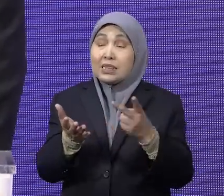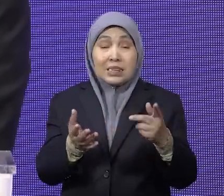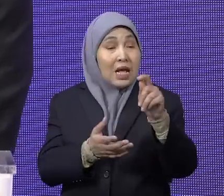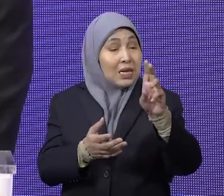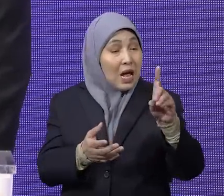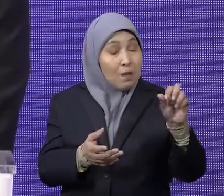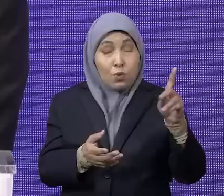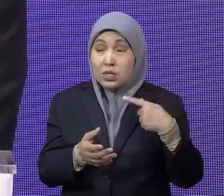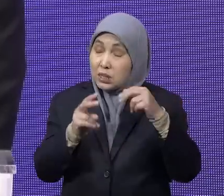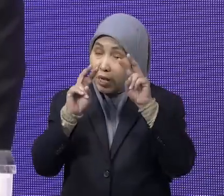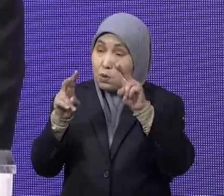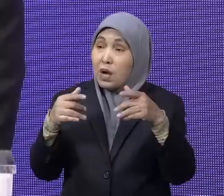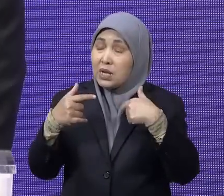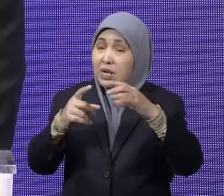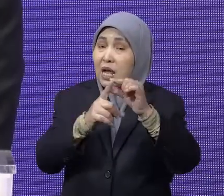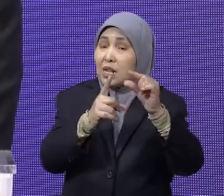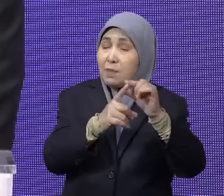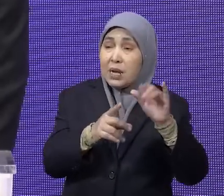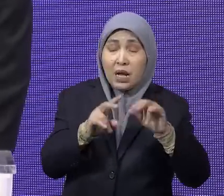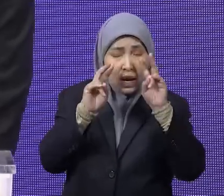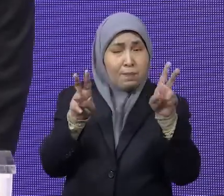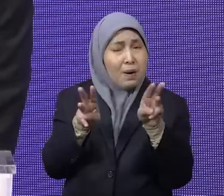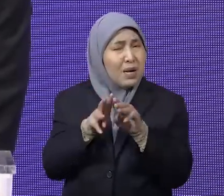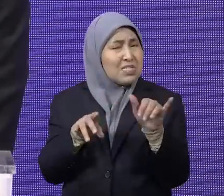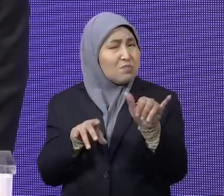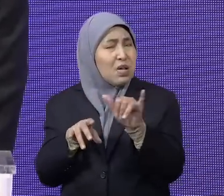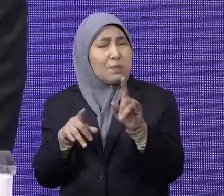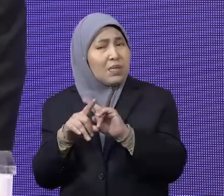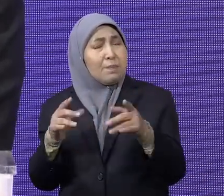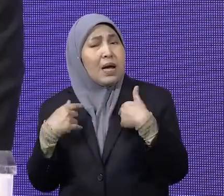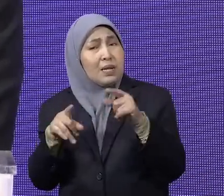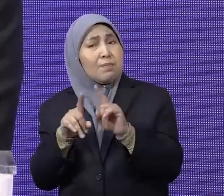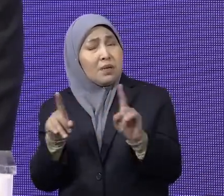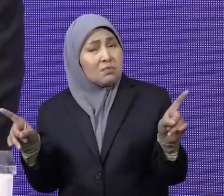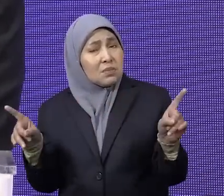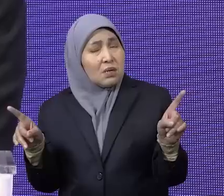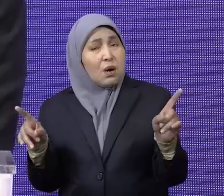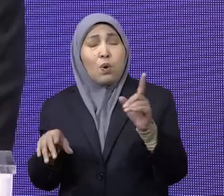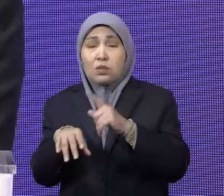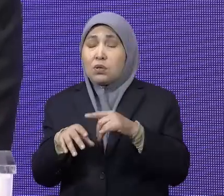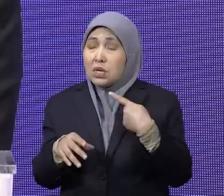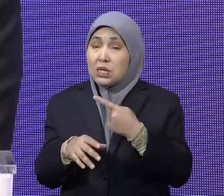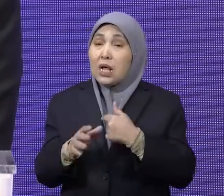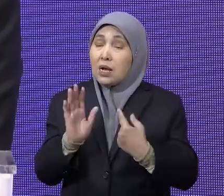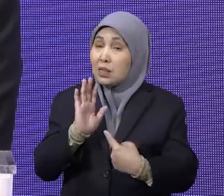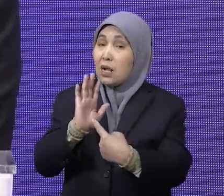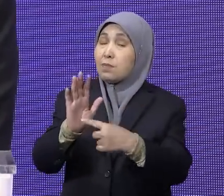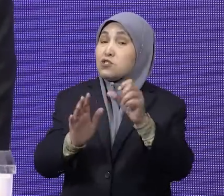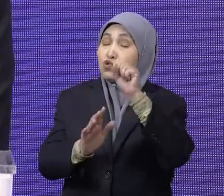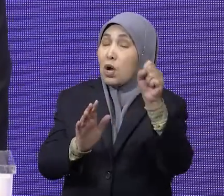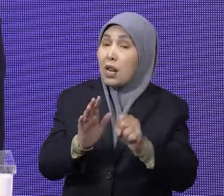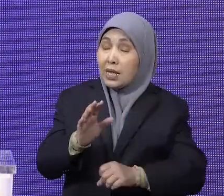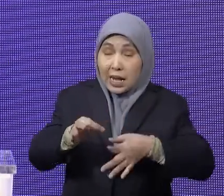Itu sebab bila mana kita perhatikan ada kalimah yang nampak macam sama, tapi ada bezanya. Maka pada ketika itulah kita akan tampilkan soalan-soalan